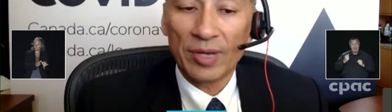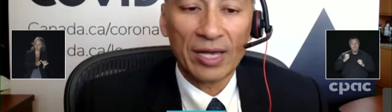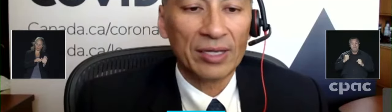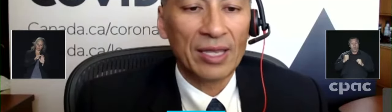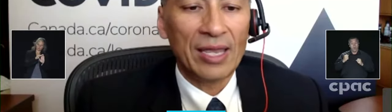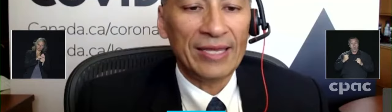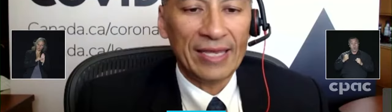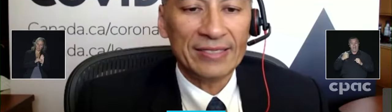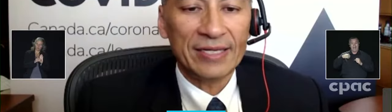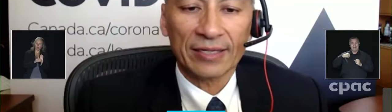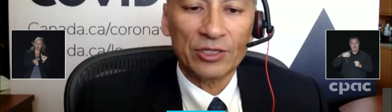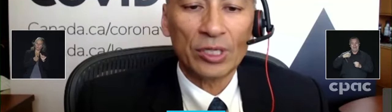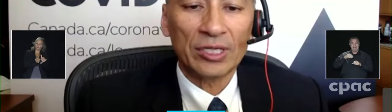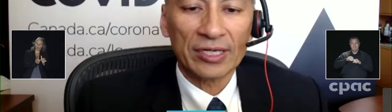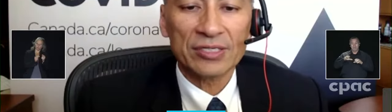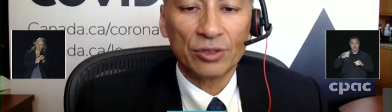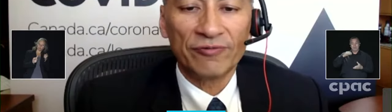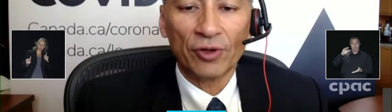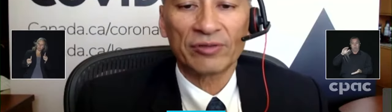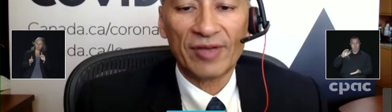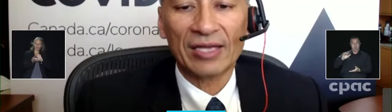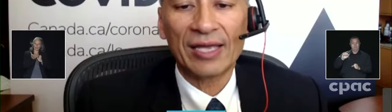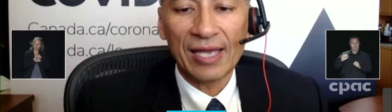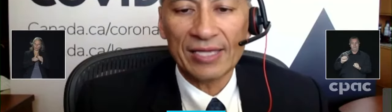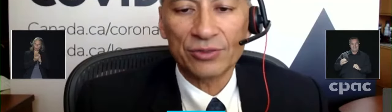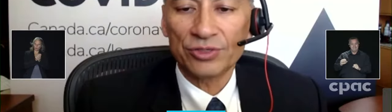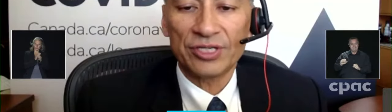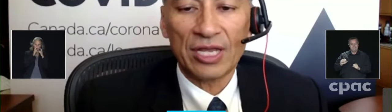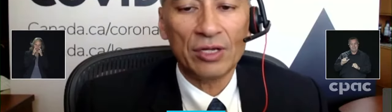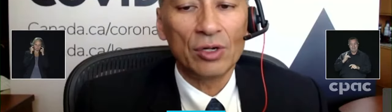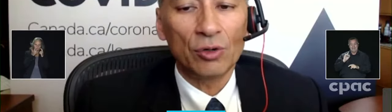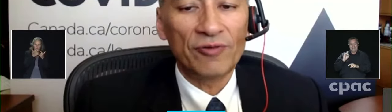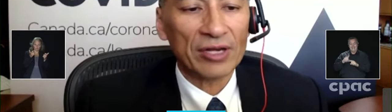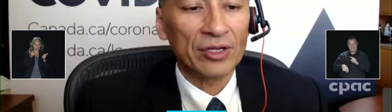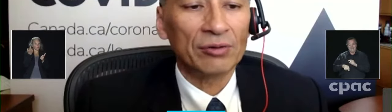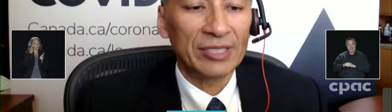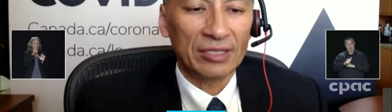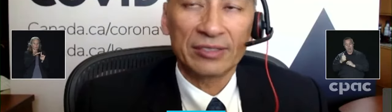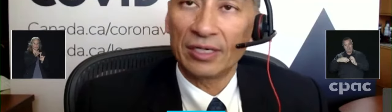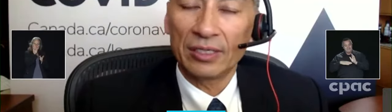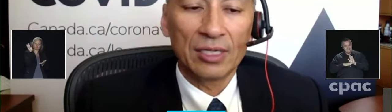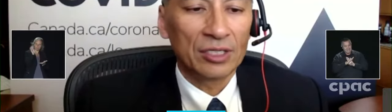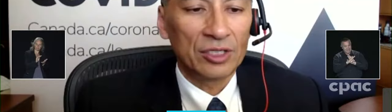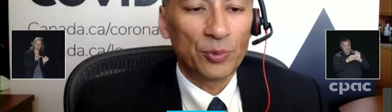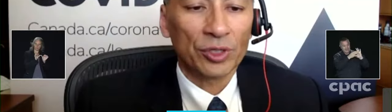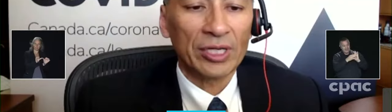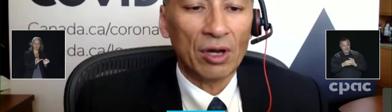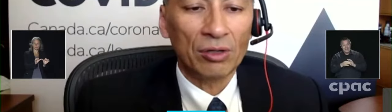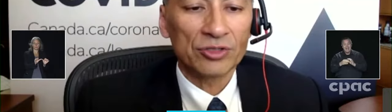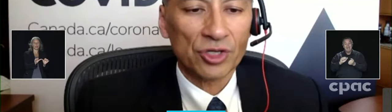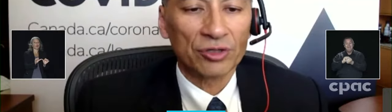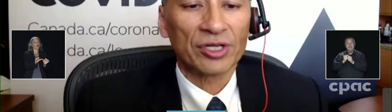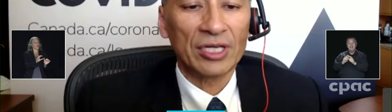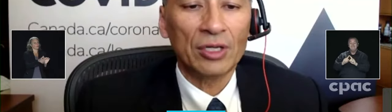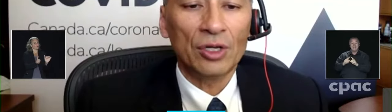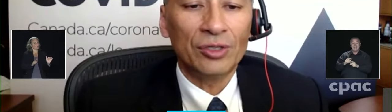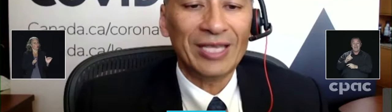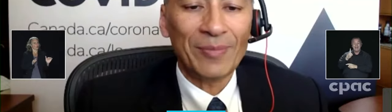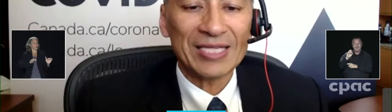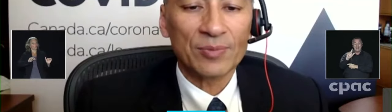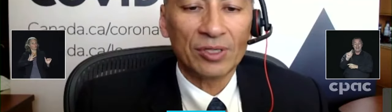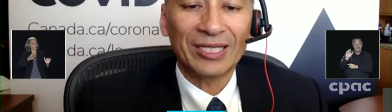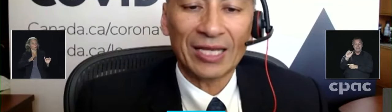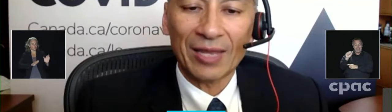d'infection plus bas et ainsi réduire le risque d'une forte vague associée au variant Delta, qui pourrait engendrer